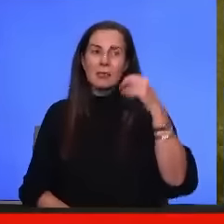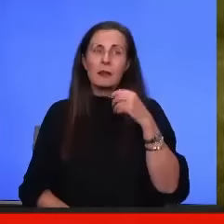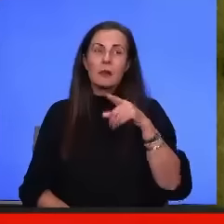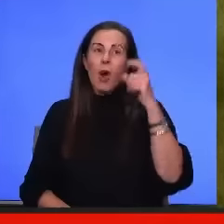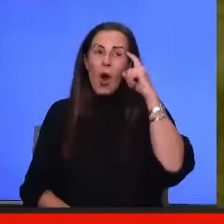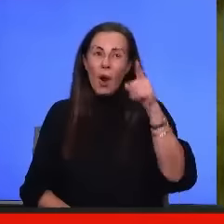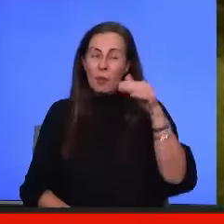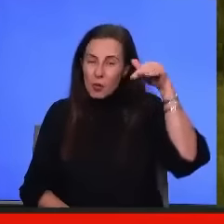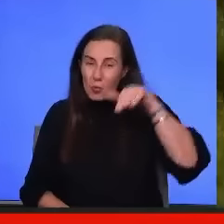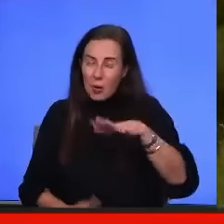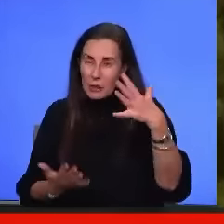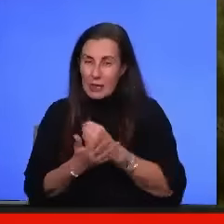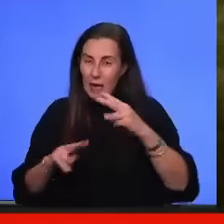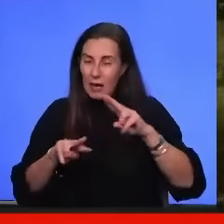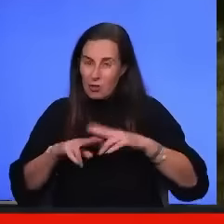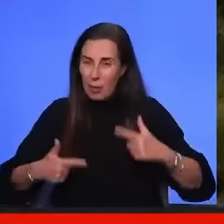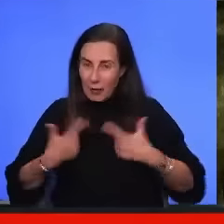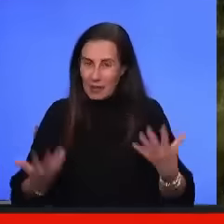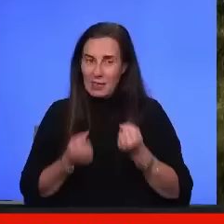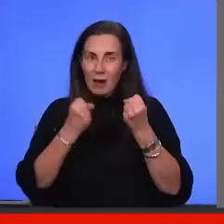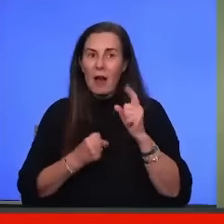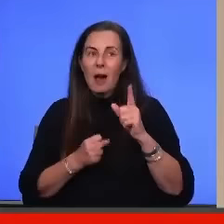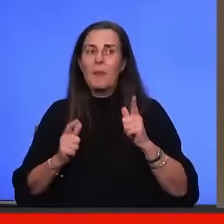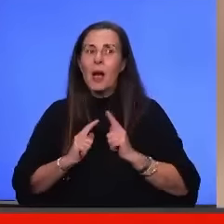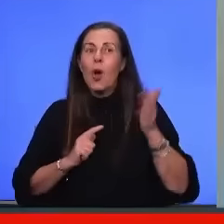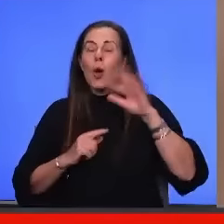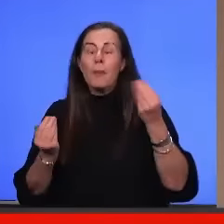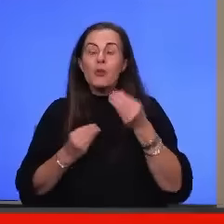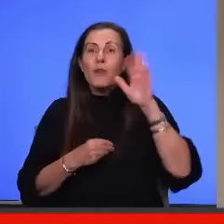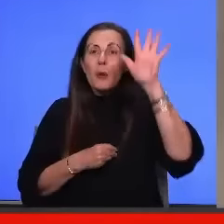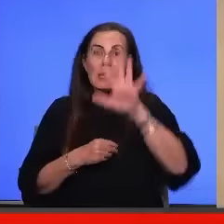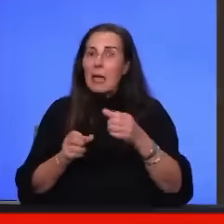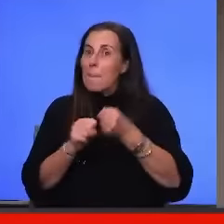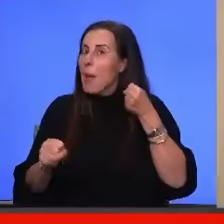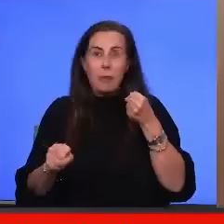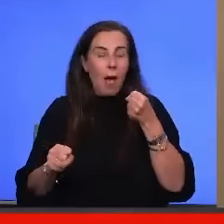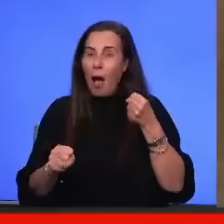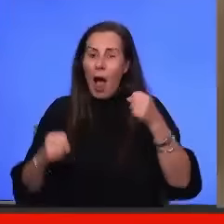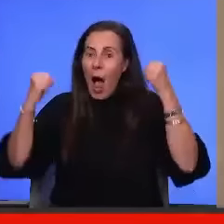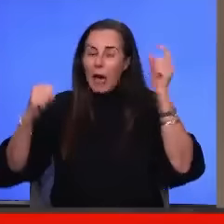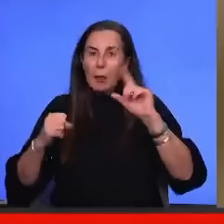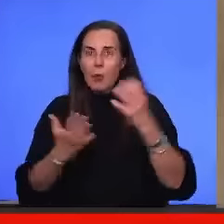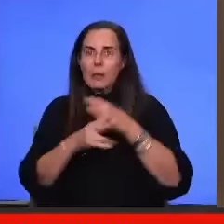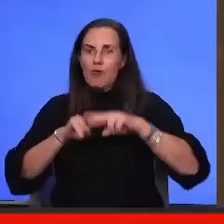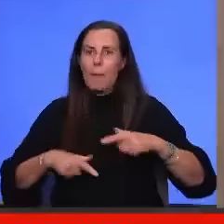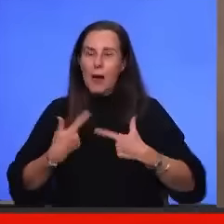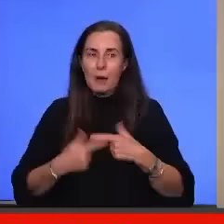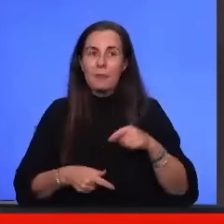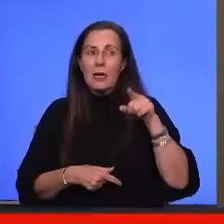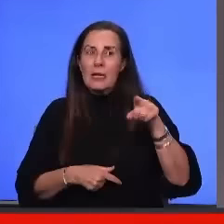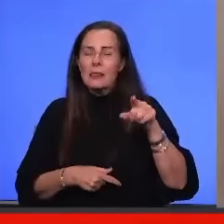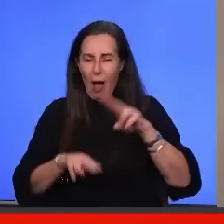אז שבירידה לוואדי הוא ניצל, אז מחכה לו סצנה שאפילו בסרטי מתח הגיבור לא שורד. לזה